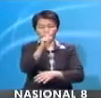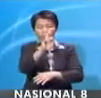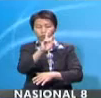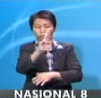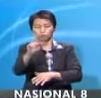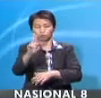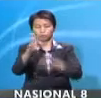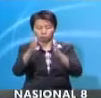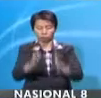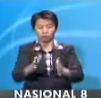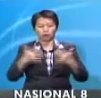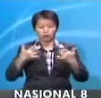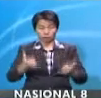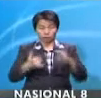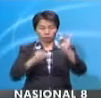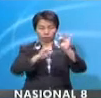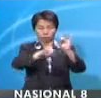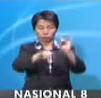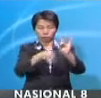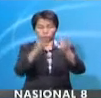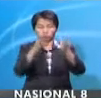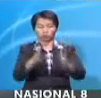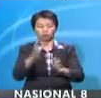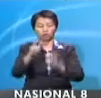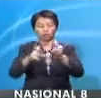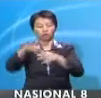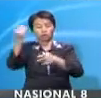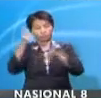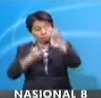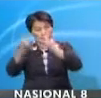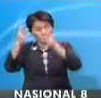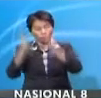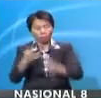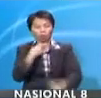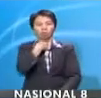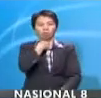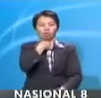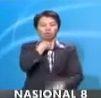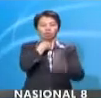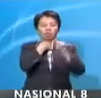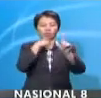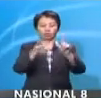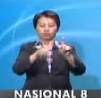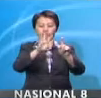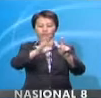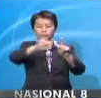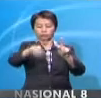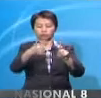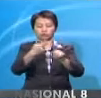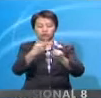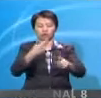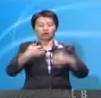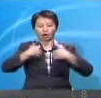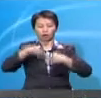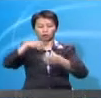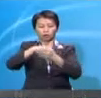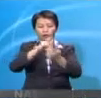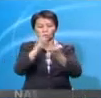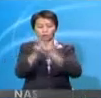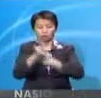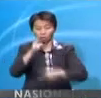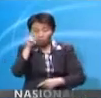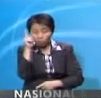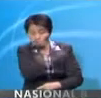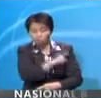orang. Ketika ini, 8 juta penduduk dan warga asing termasuk pelancong terjejas. 1.4 juta daripadanya berada dalam keadaan